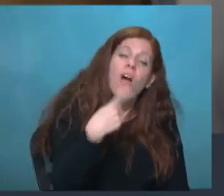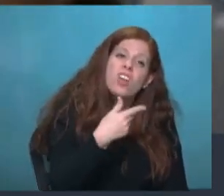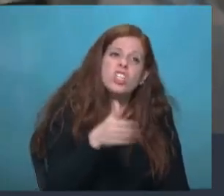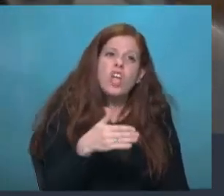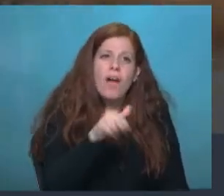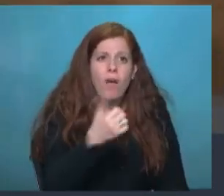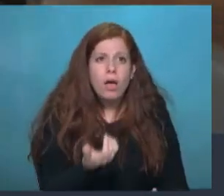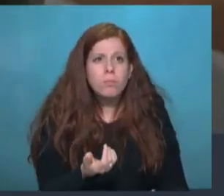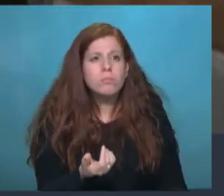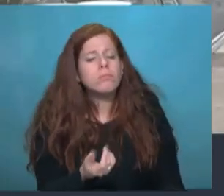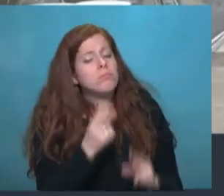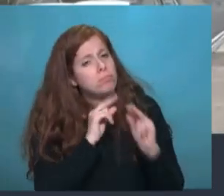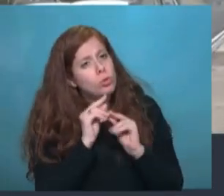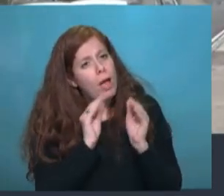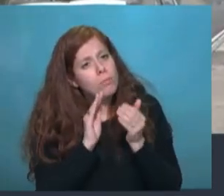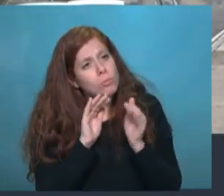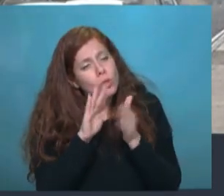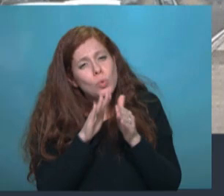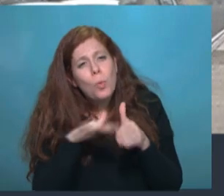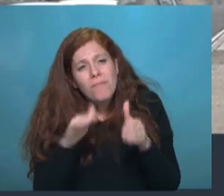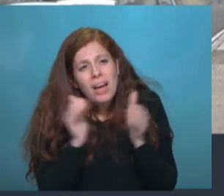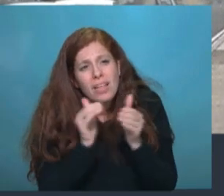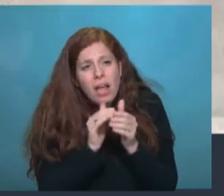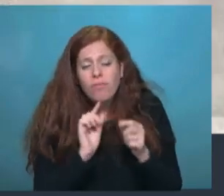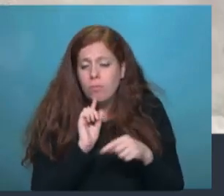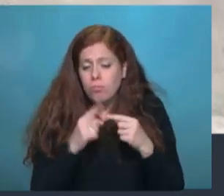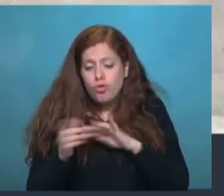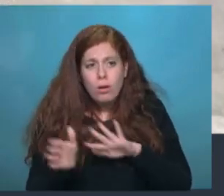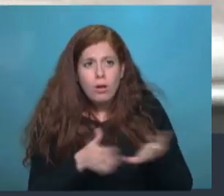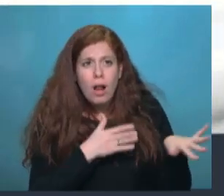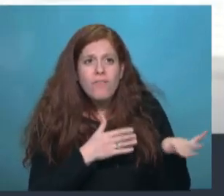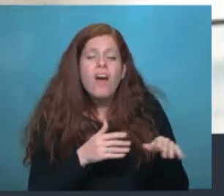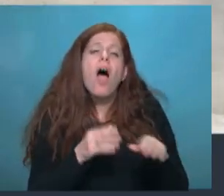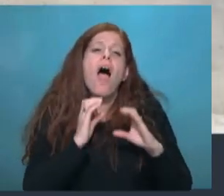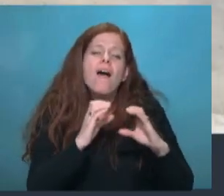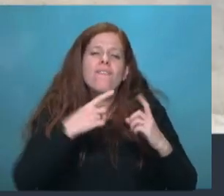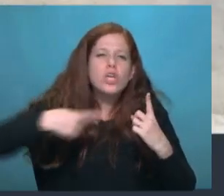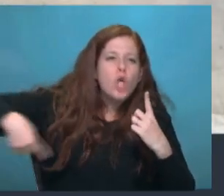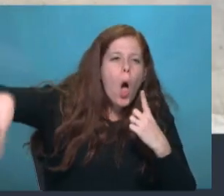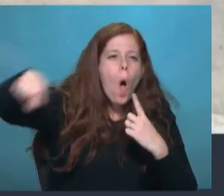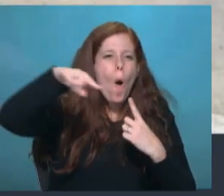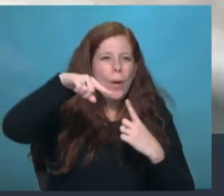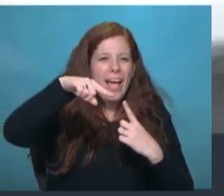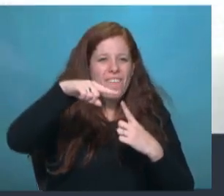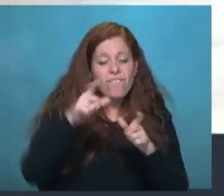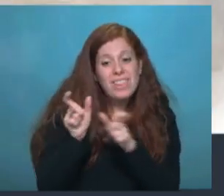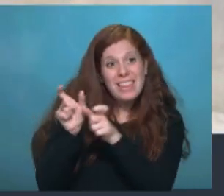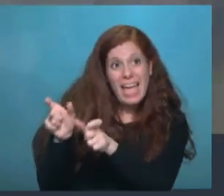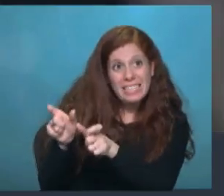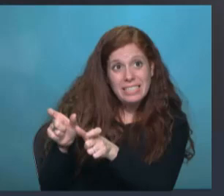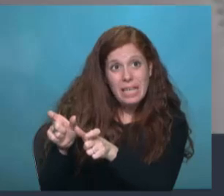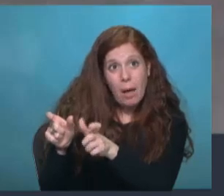מדובר ביישוב קטן יחסית, ובמהלך השנה החולפת נחסם הכביש העוקף שנמצא בסמוך ליישוב, בעיקר